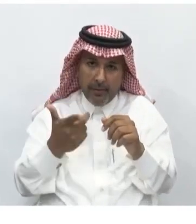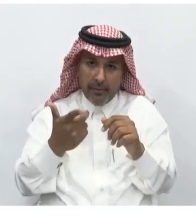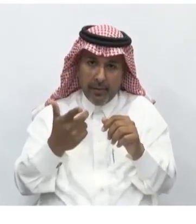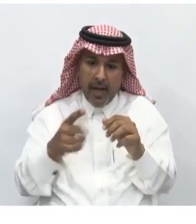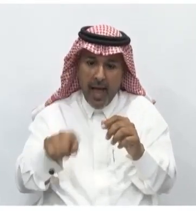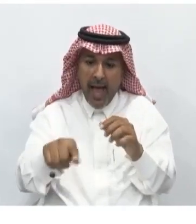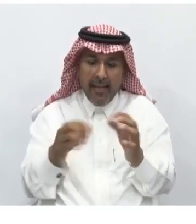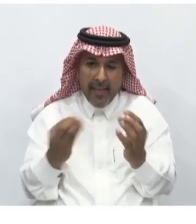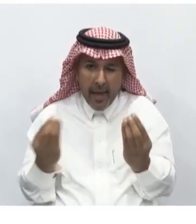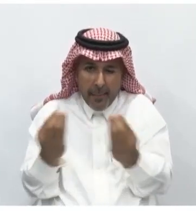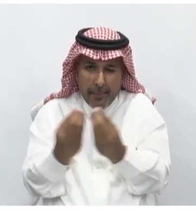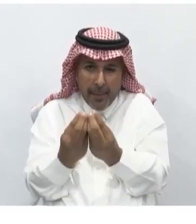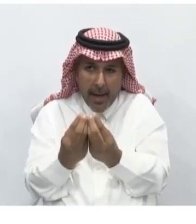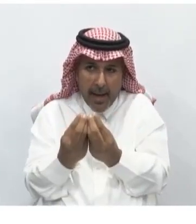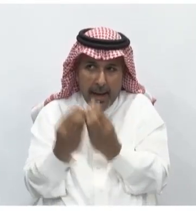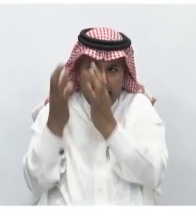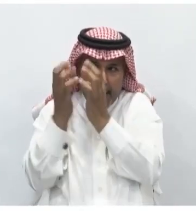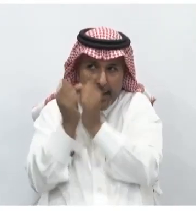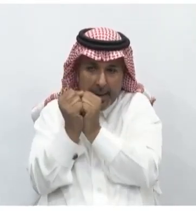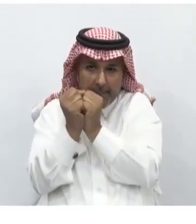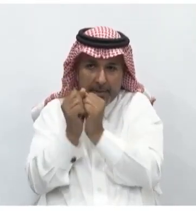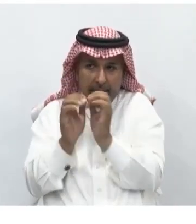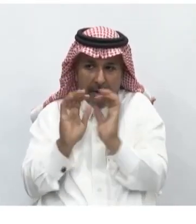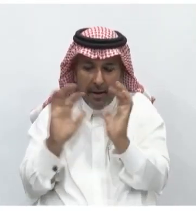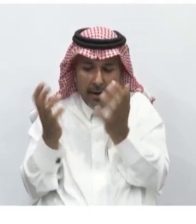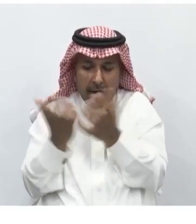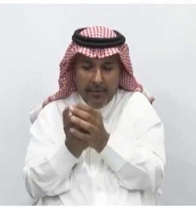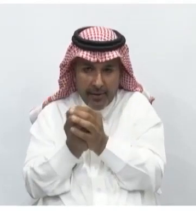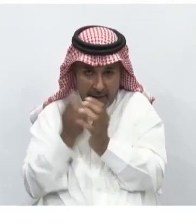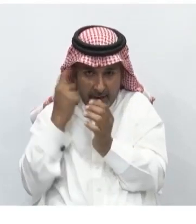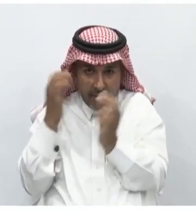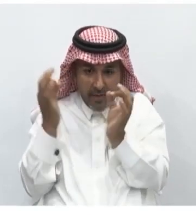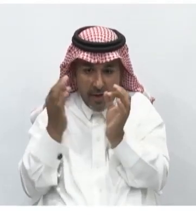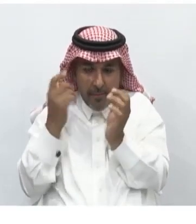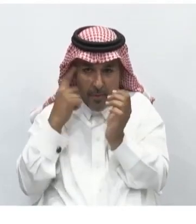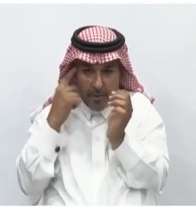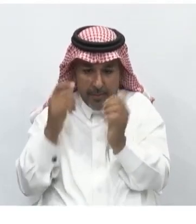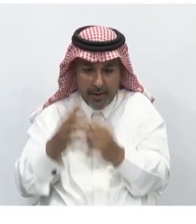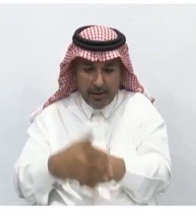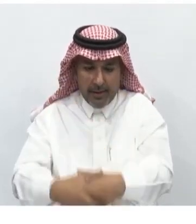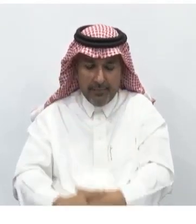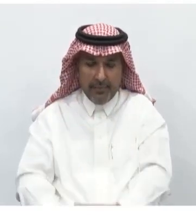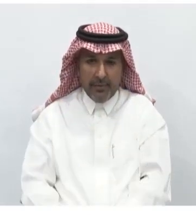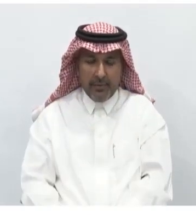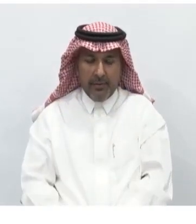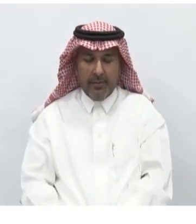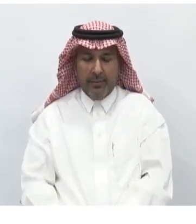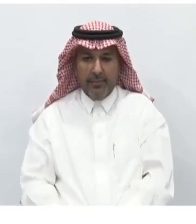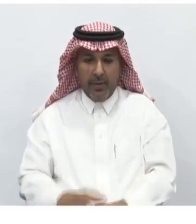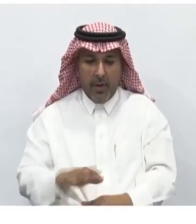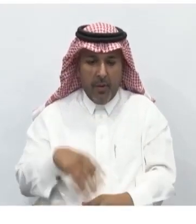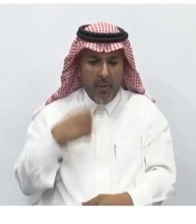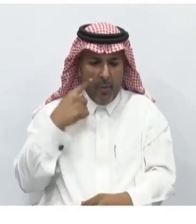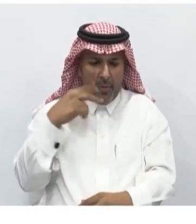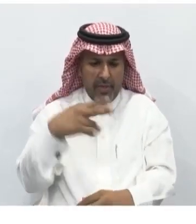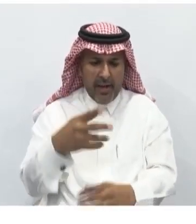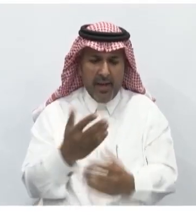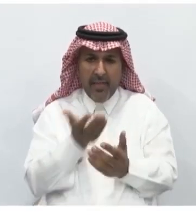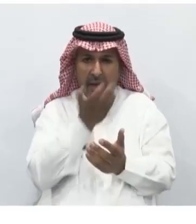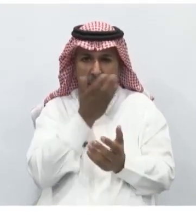الإلكترونية الدقيقة. أيضًا تستعمل كبريتات الصوديوم المائية. صيغة كبريتات الصوديوم